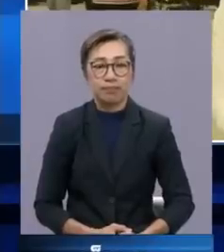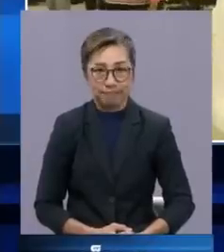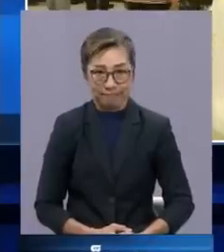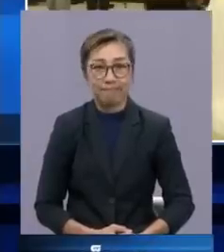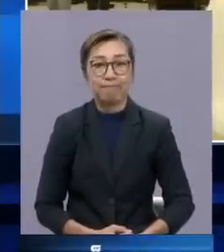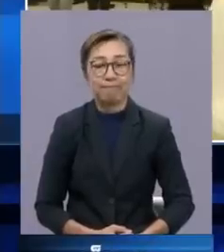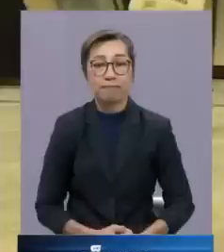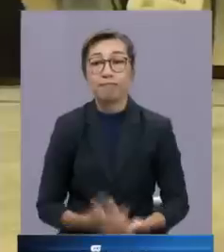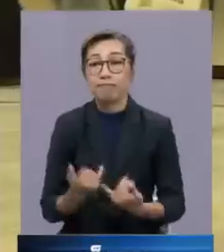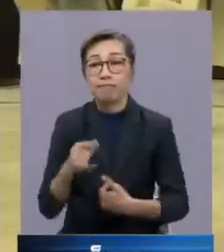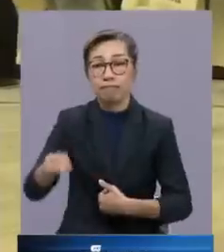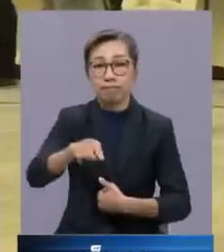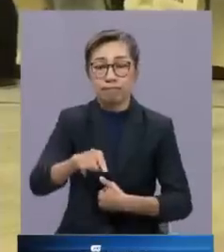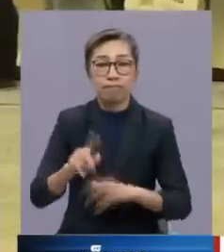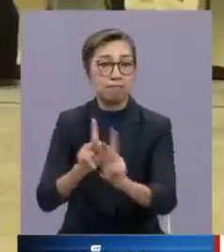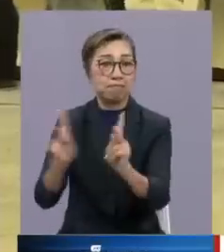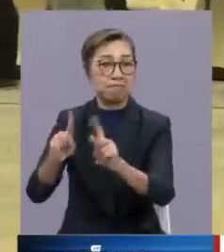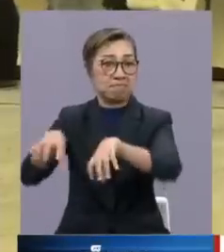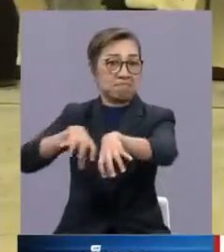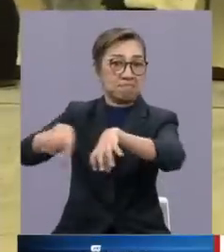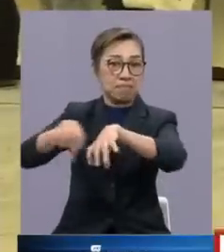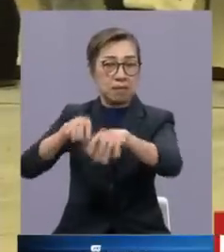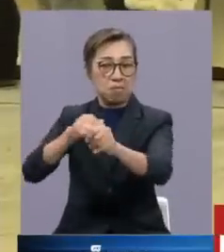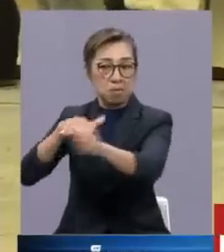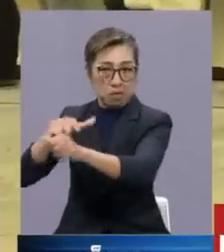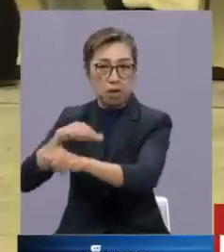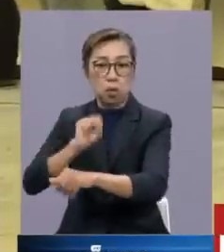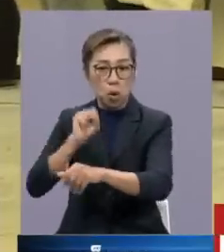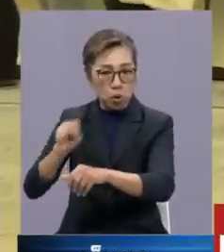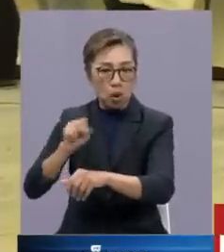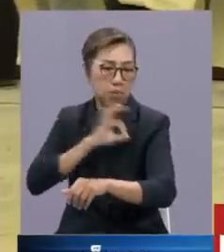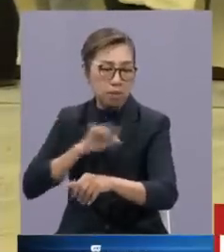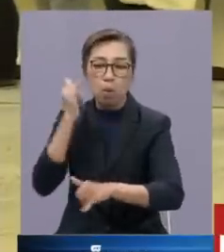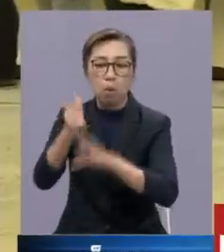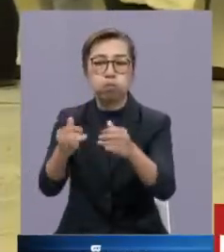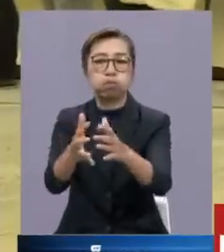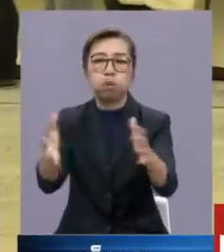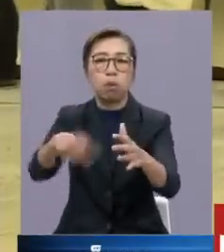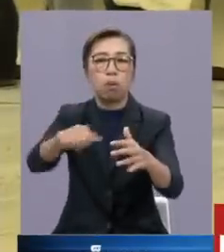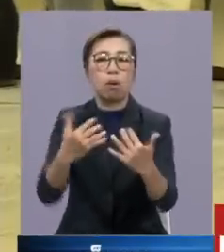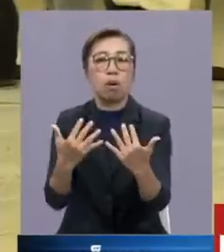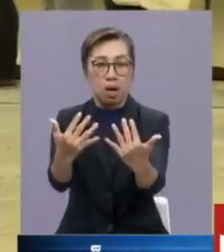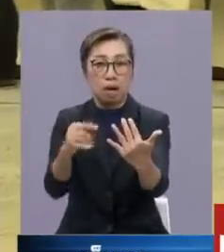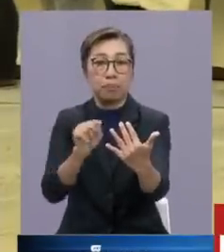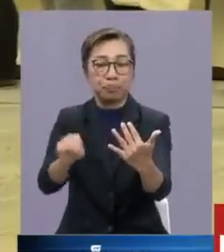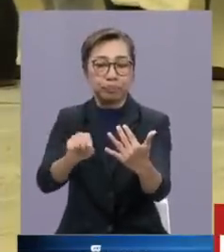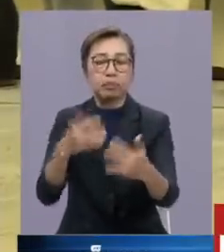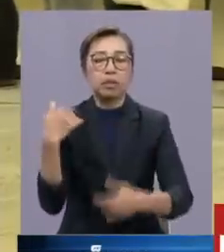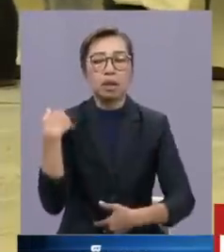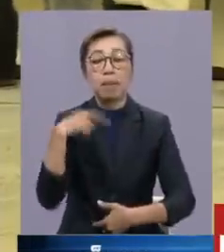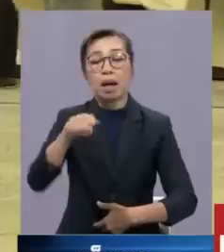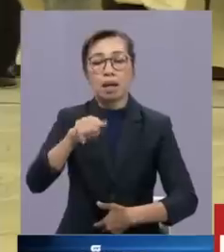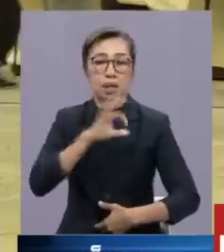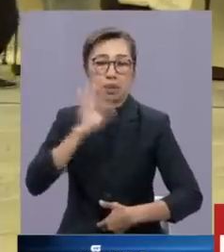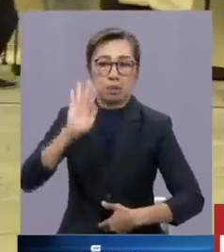ค่ะวันนี้นะคะทั้งแกนนำพรรคทั้งสสก็มารวมตัวกันอย่างพร้อมเพรียงเลยค่ะแล้วก็เปิดให้มีการได้ซักถามปม